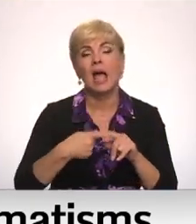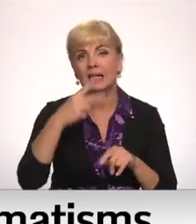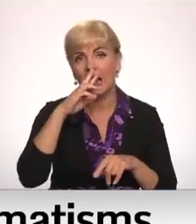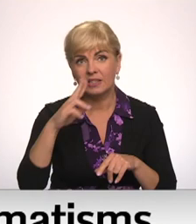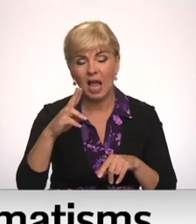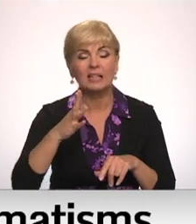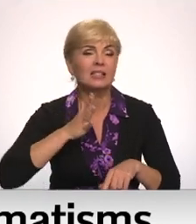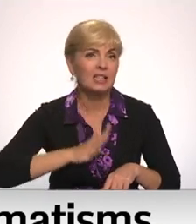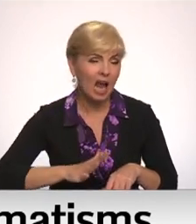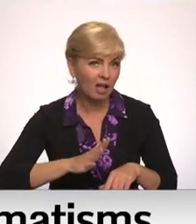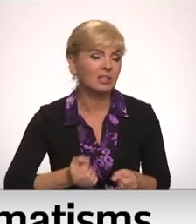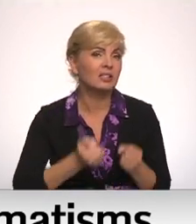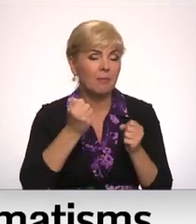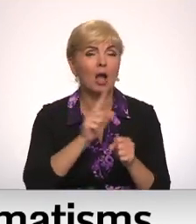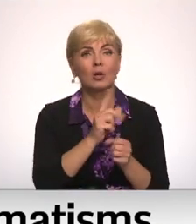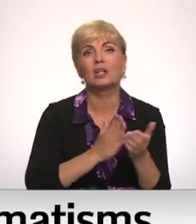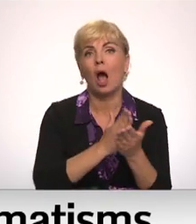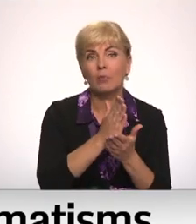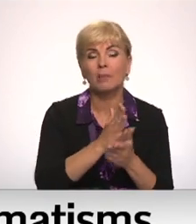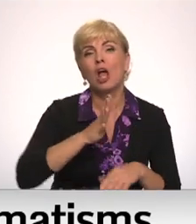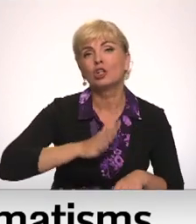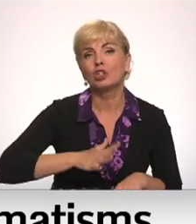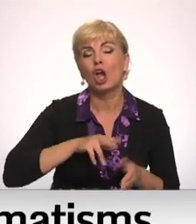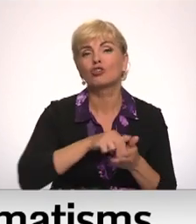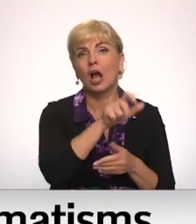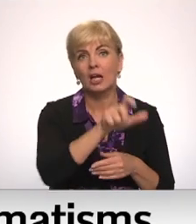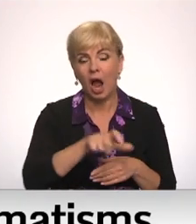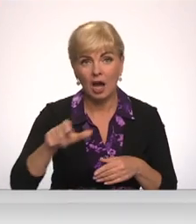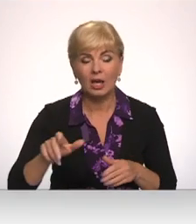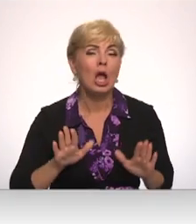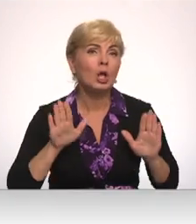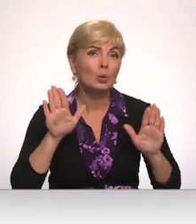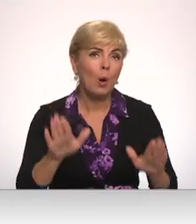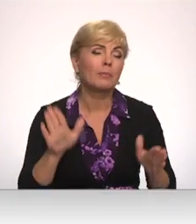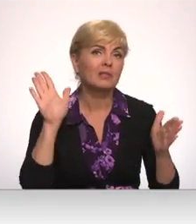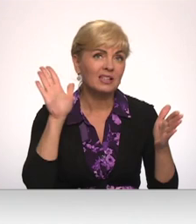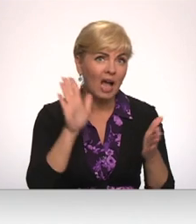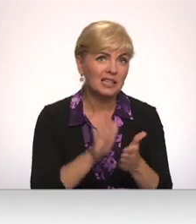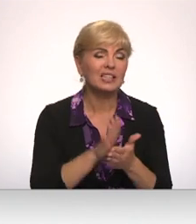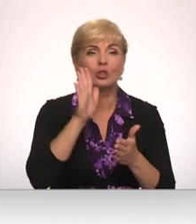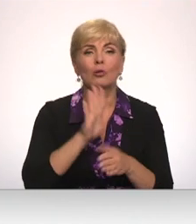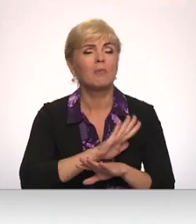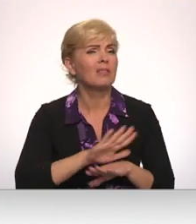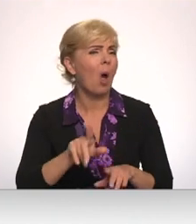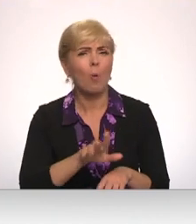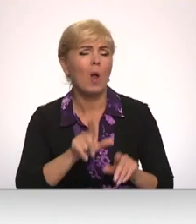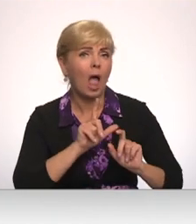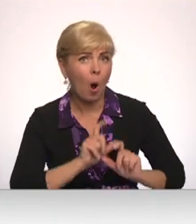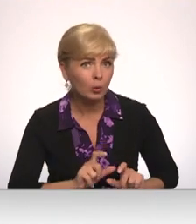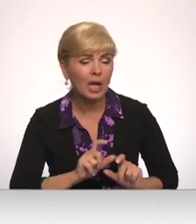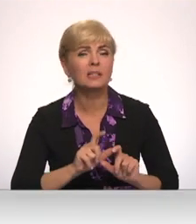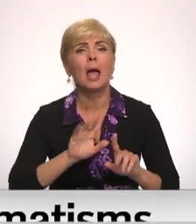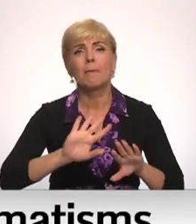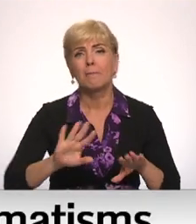tik smagi, ka jāoperē. Cieši arī gājēji. Pamatā jau tie nobrāzumi, sasitumi, tas vēl nebūtu tas ļaunākais, bet